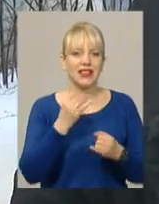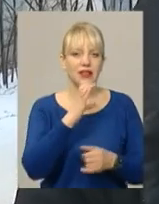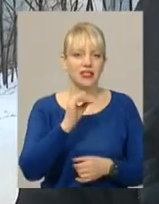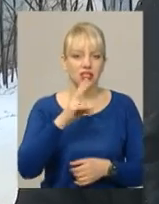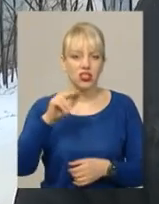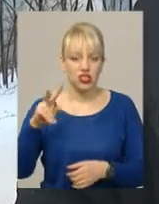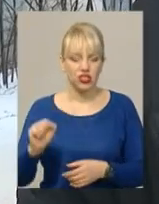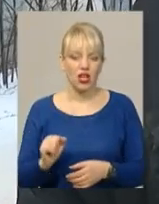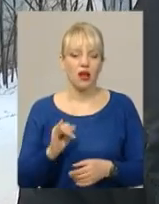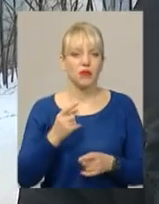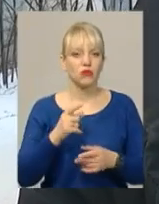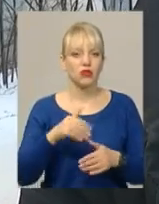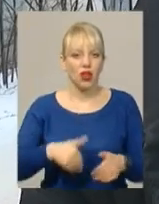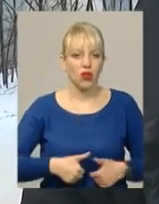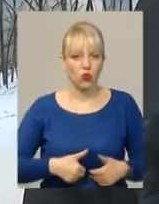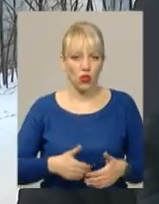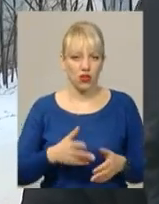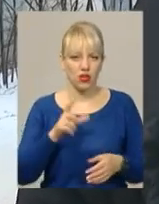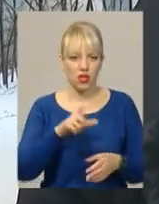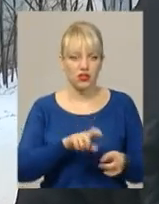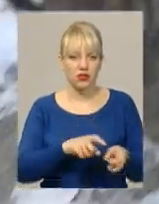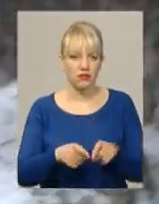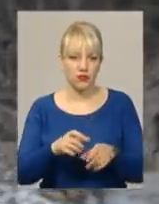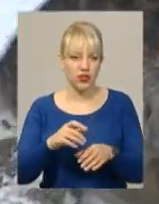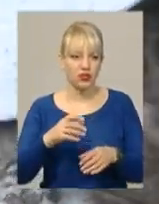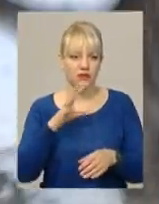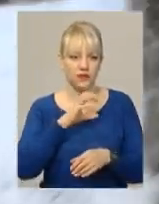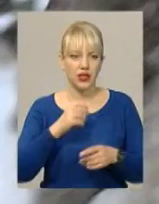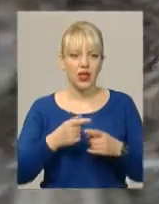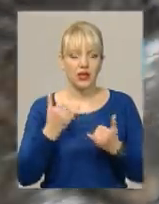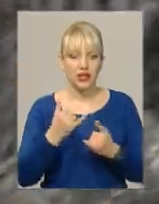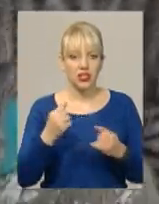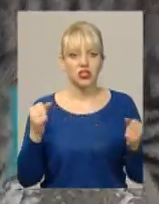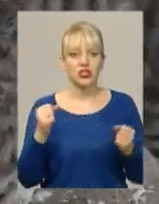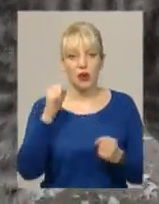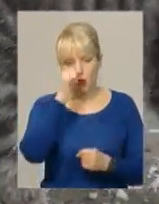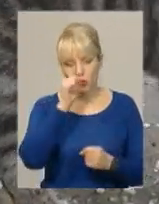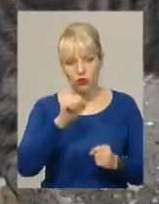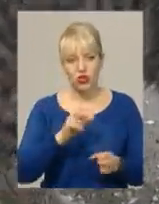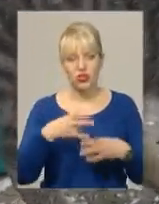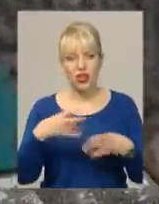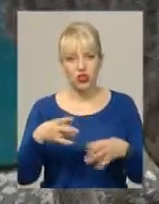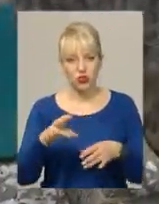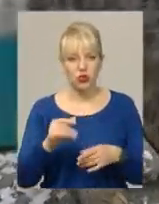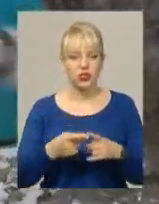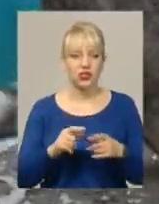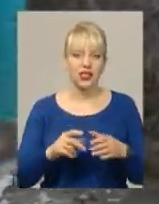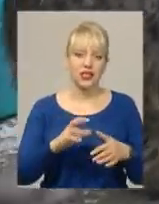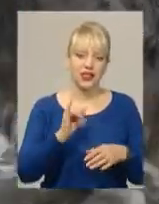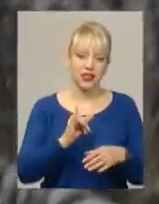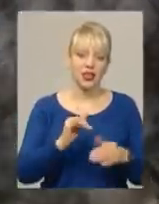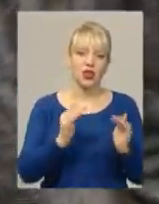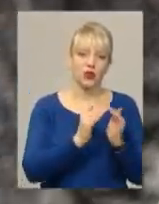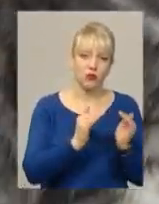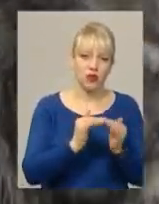у животного є їда, укриття, воно не замерзне. Нинішні морози можуть нашкодити і безпритульним, і свійським тваринам, вважає